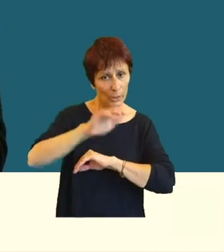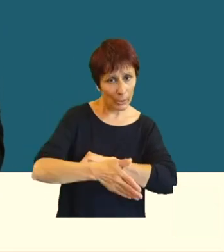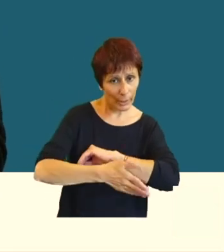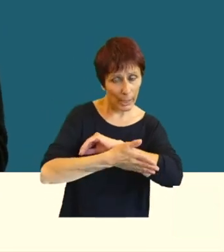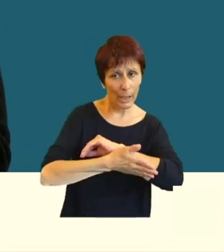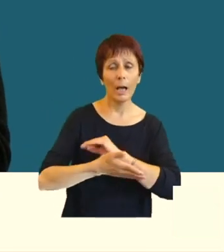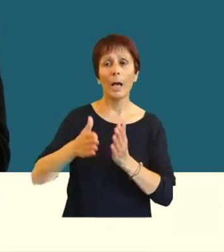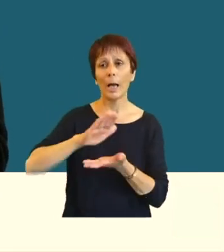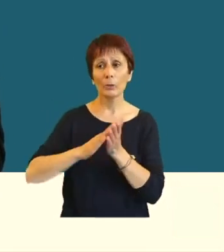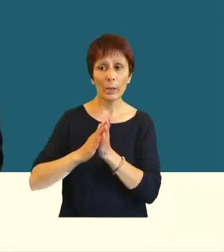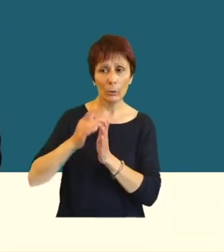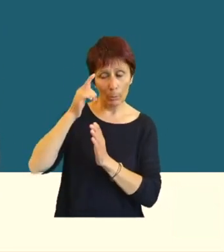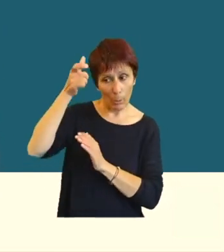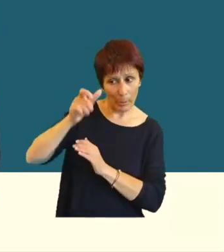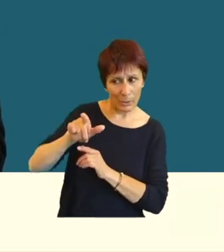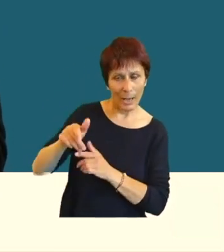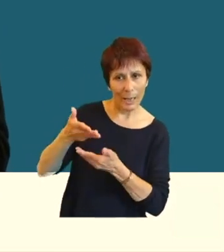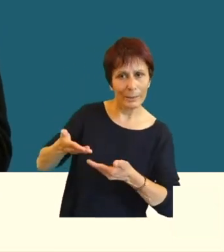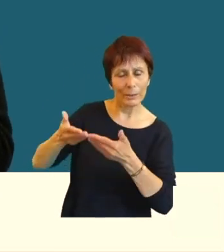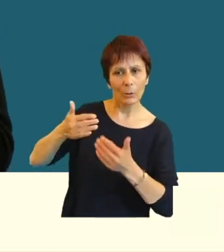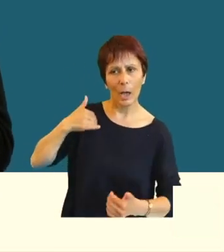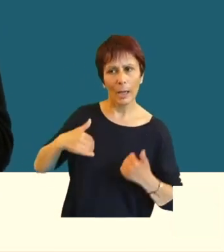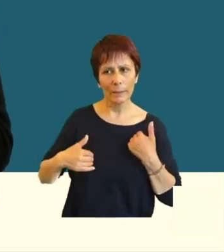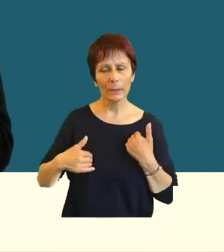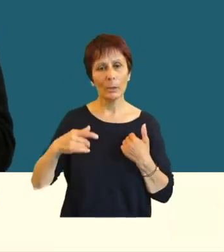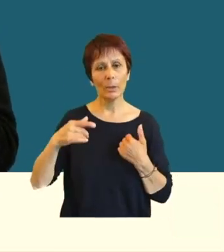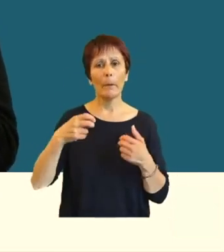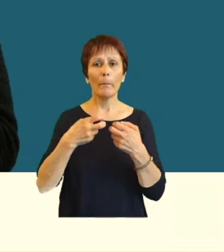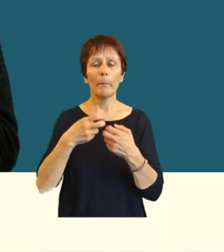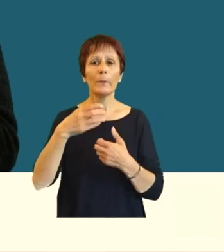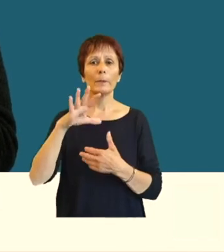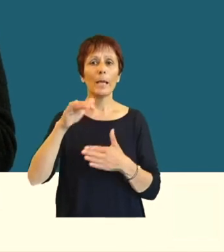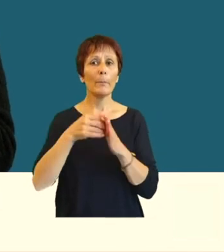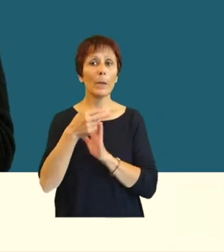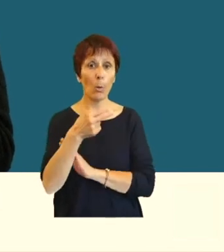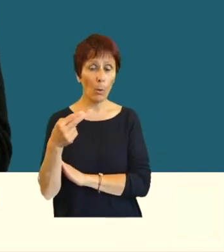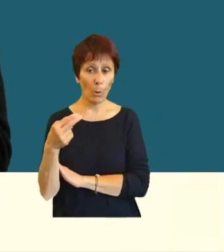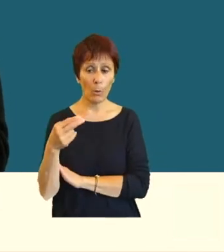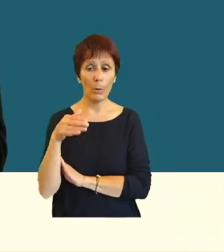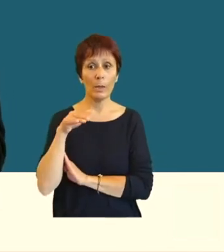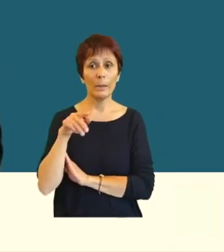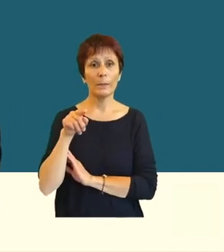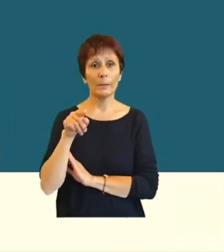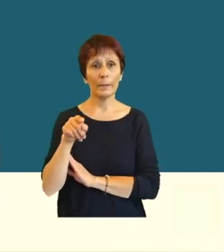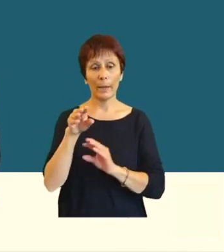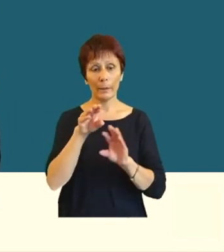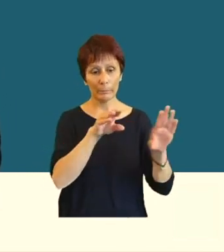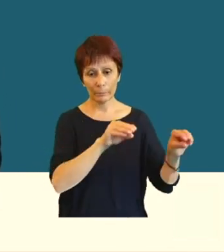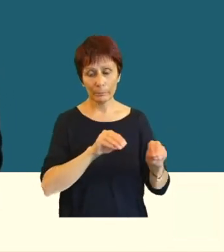proche en situation de handicap, pour un montant de 5 000 euros. Ce montant sera imputé du budget primitif